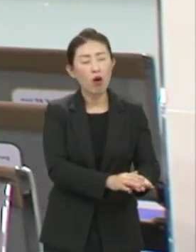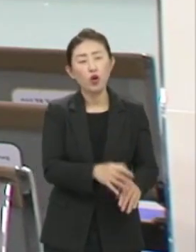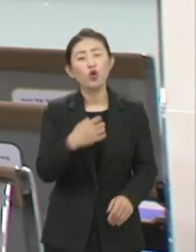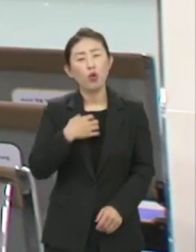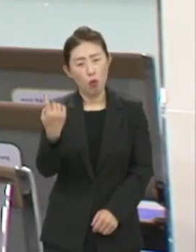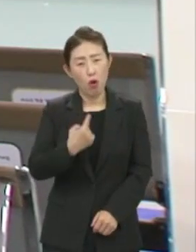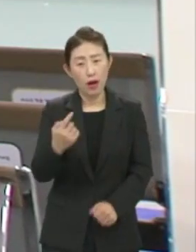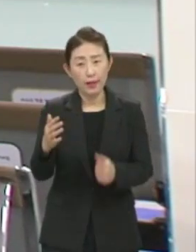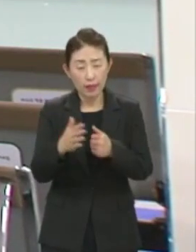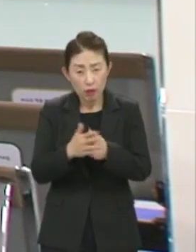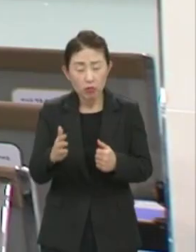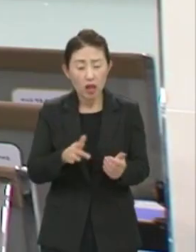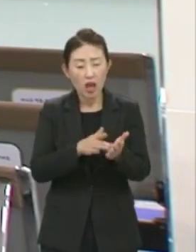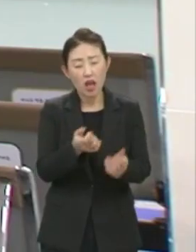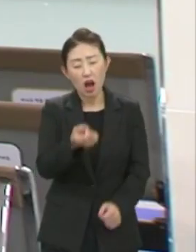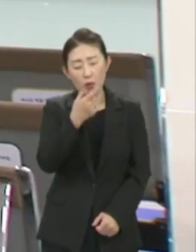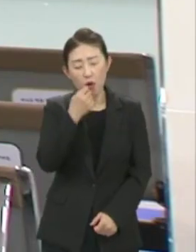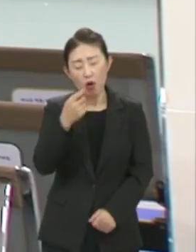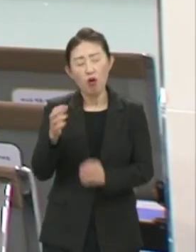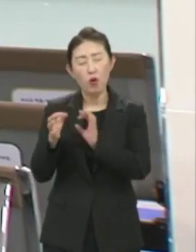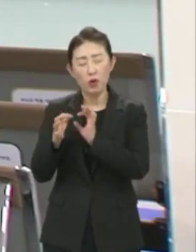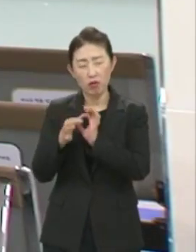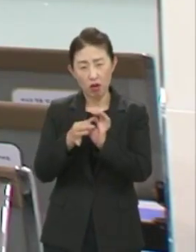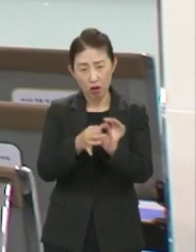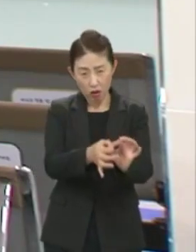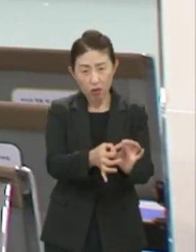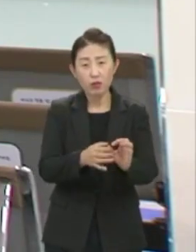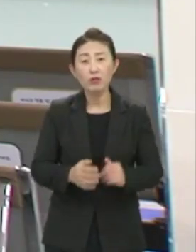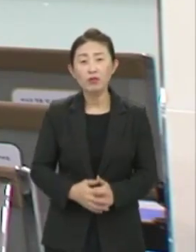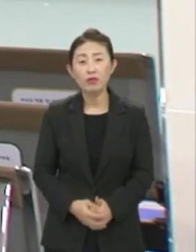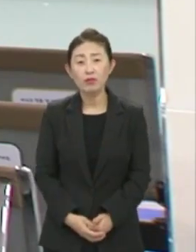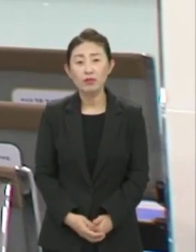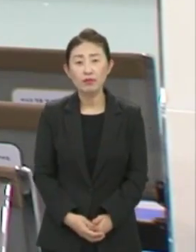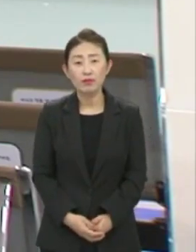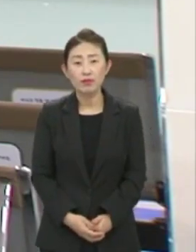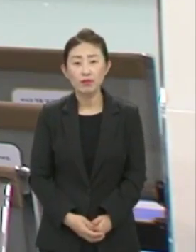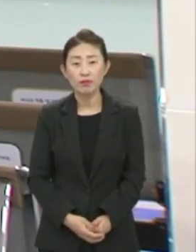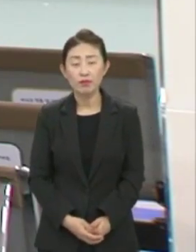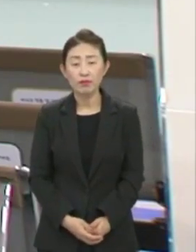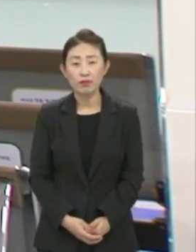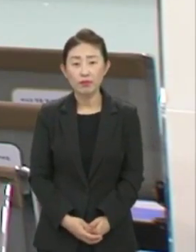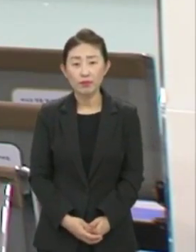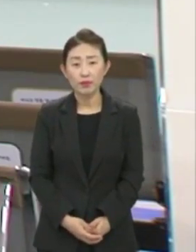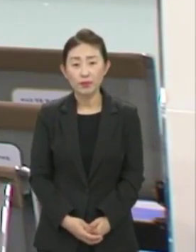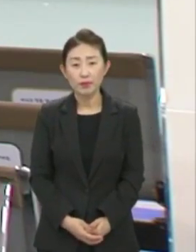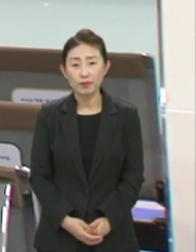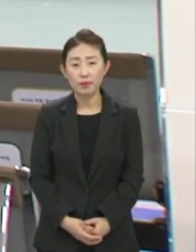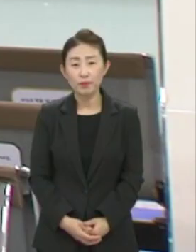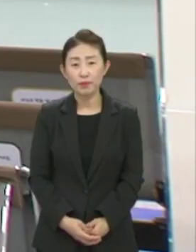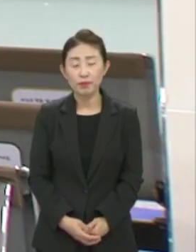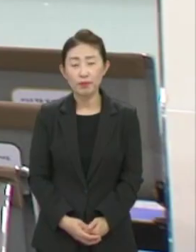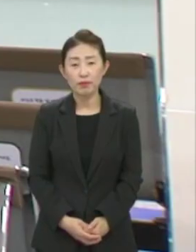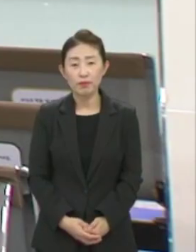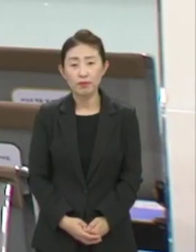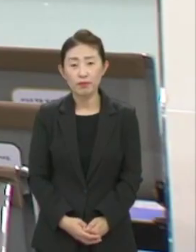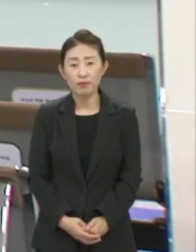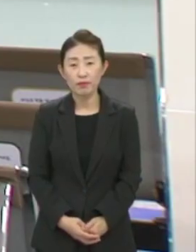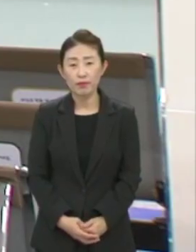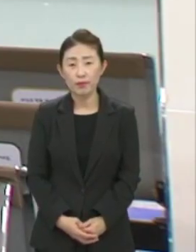악화나 치명적인 합병증이 발생될 수 있기 때문에 임의로 중단해서는 안 됩니다. TJB